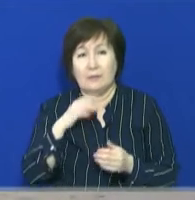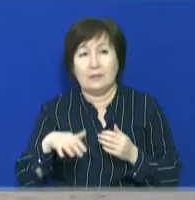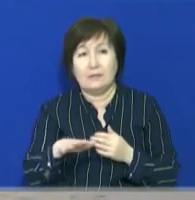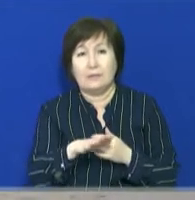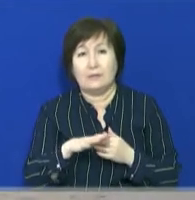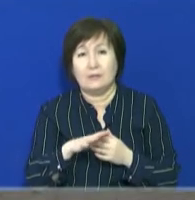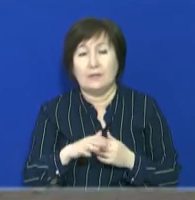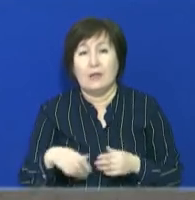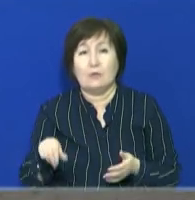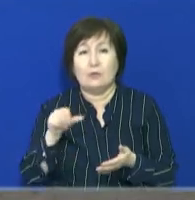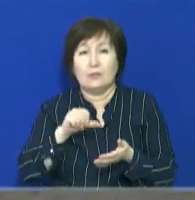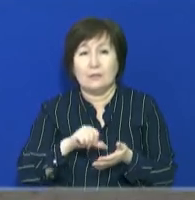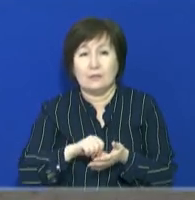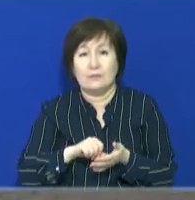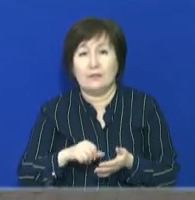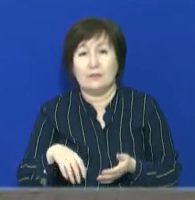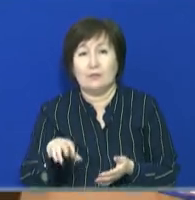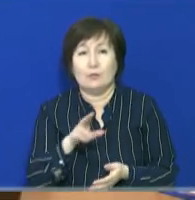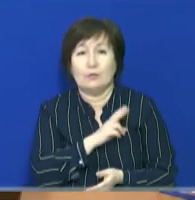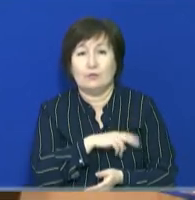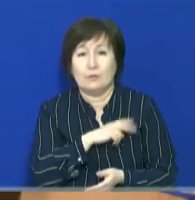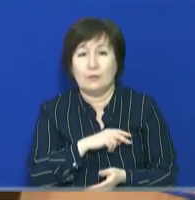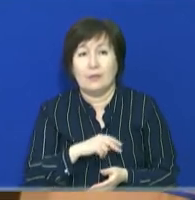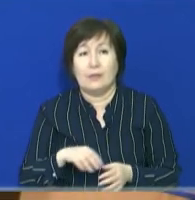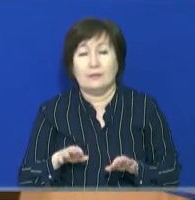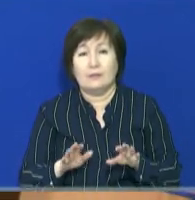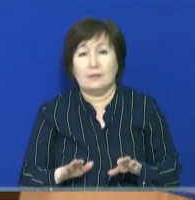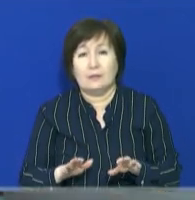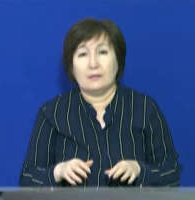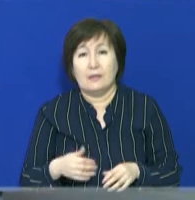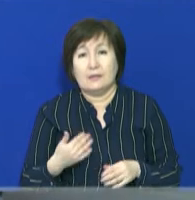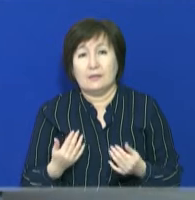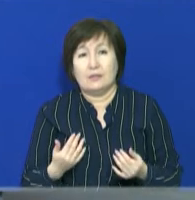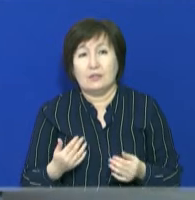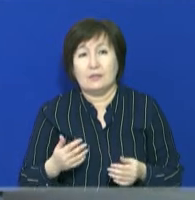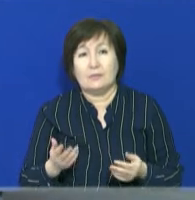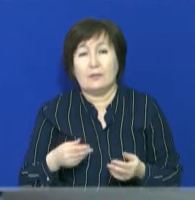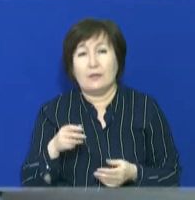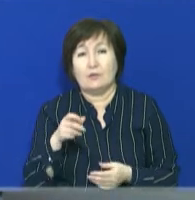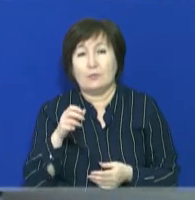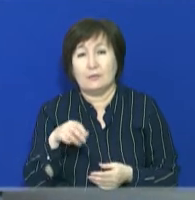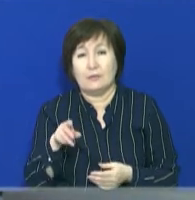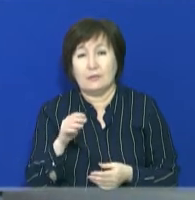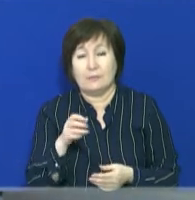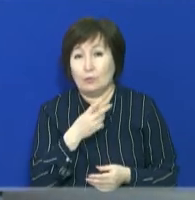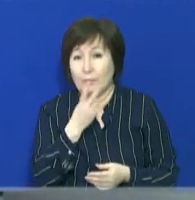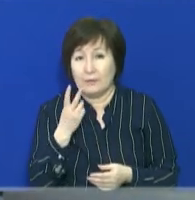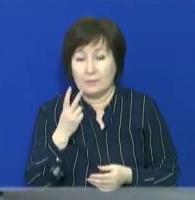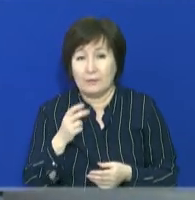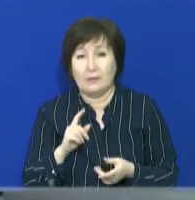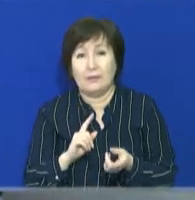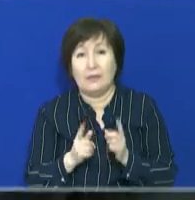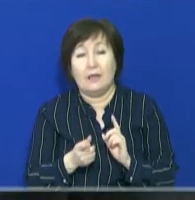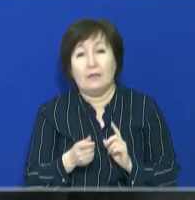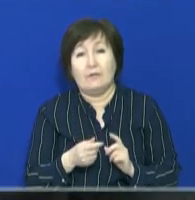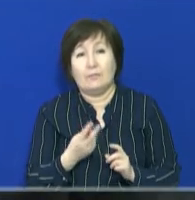Оған қатысушылардың тұрақты жұмыс тауып, жайлы өмір сүру үшін мемлекет тарапынан тиісті жағдайлар қарастырылған. Семейге қоныстандыру